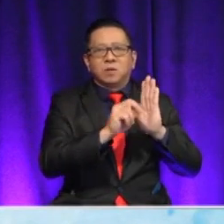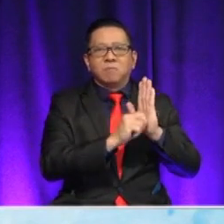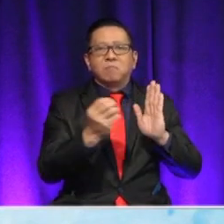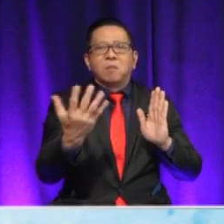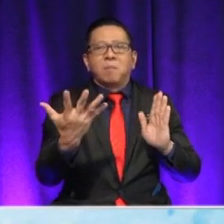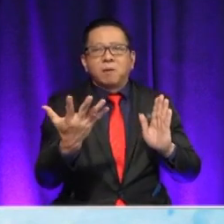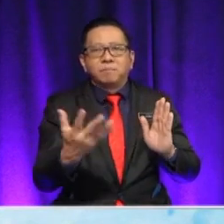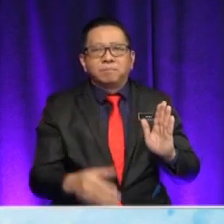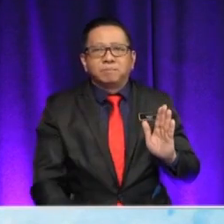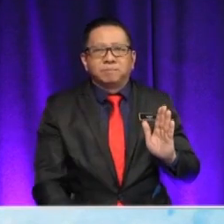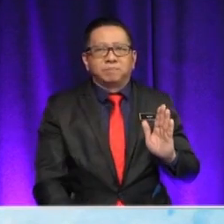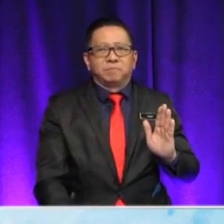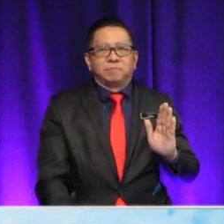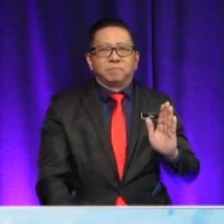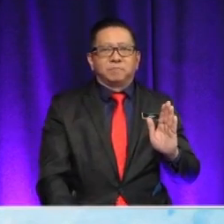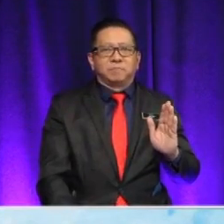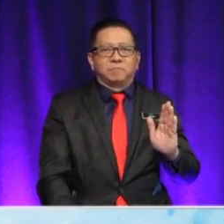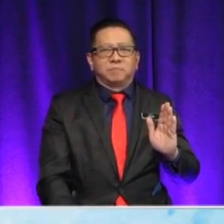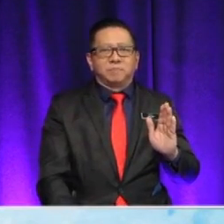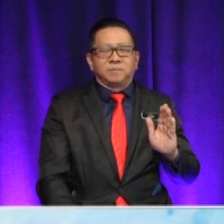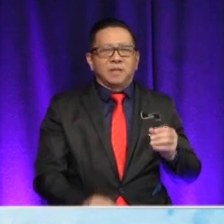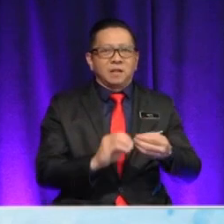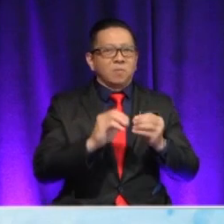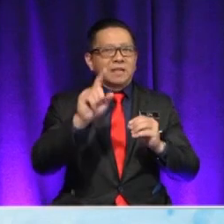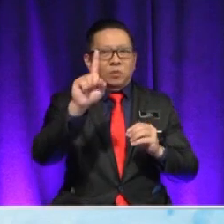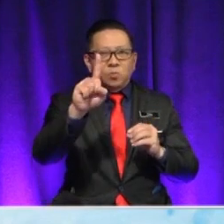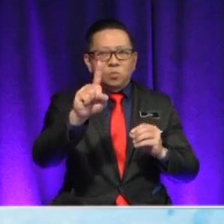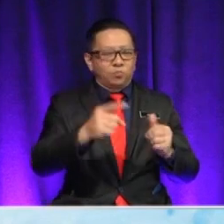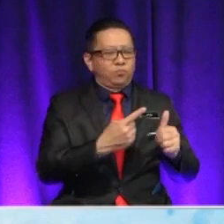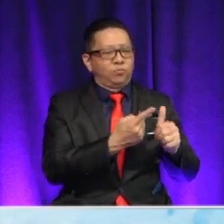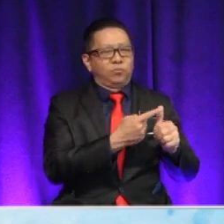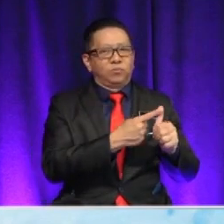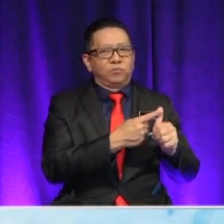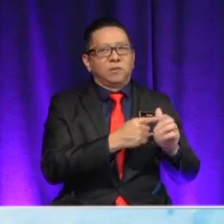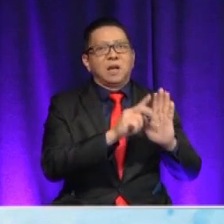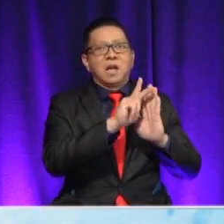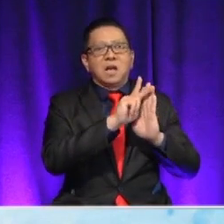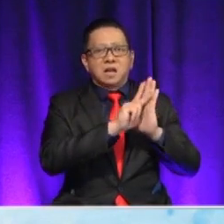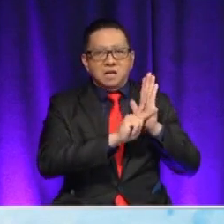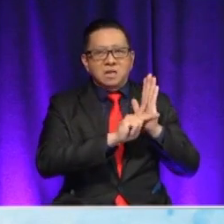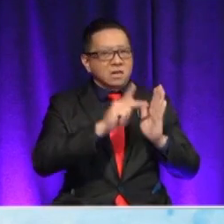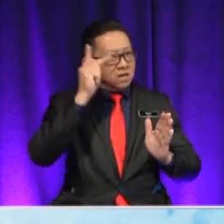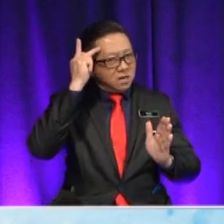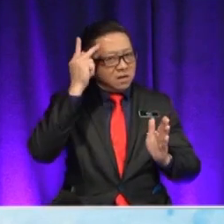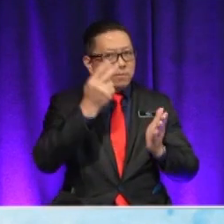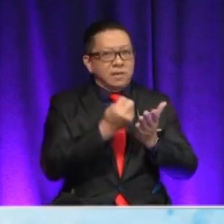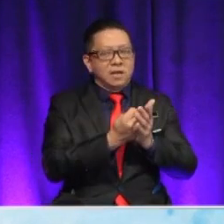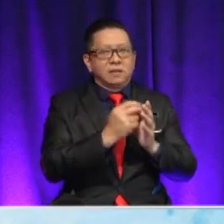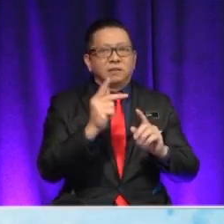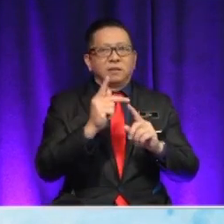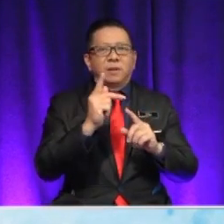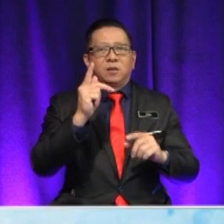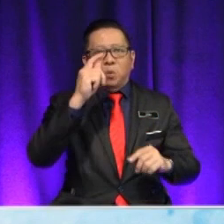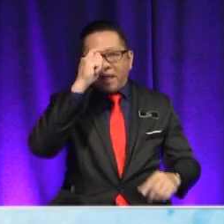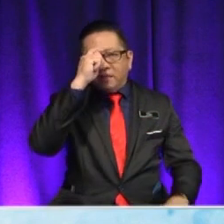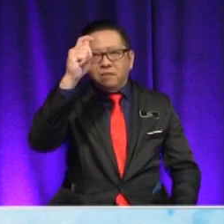Patuh kepada agama. Yang pertama. Yang pertama. Apa prinsip yang pertama tu Danish? Kepercayaan kepada